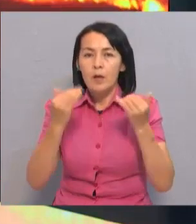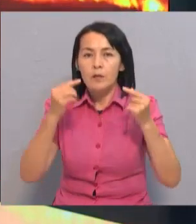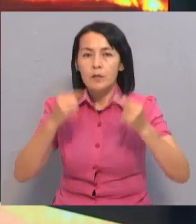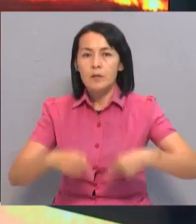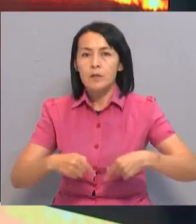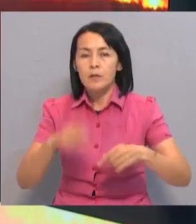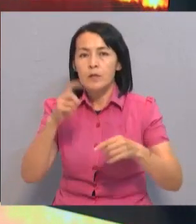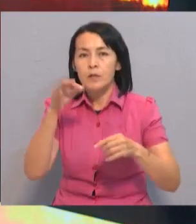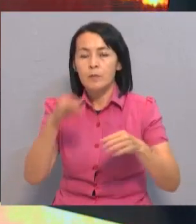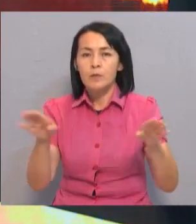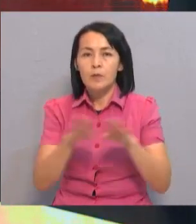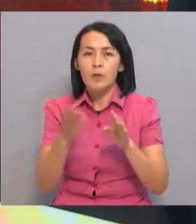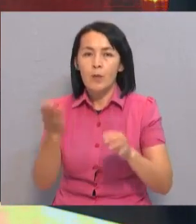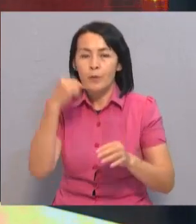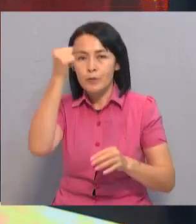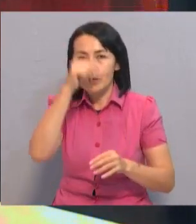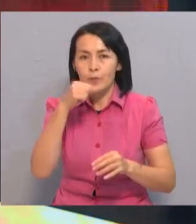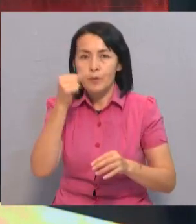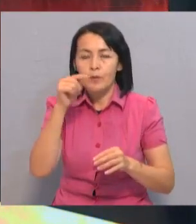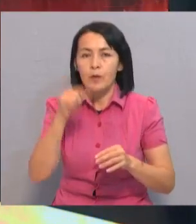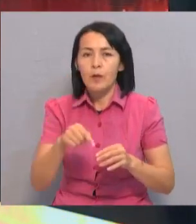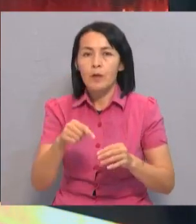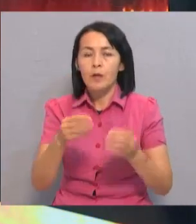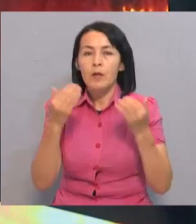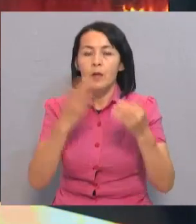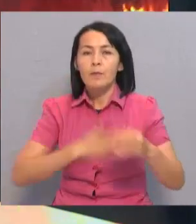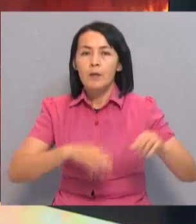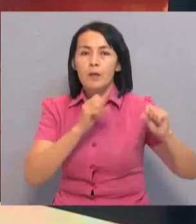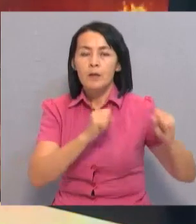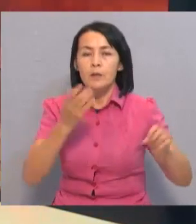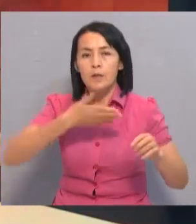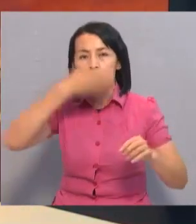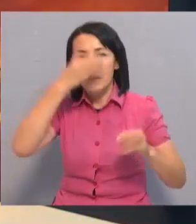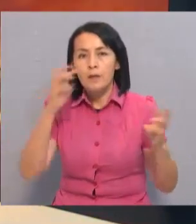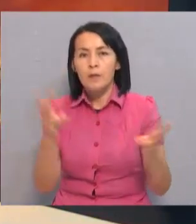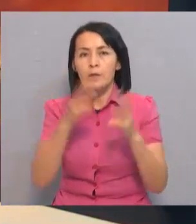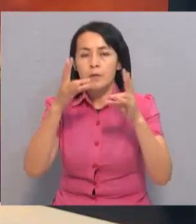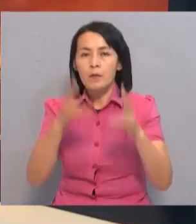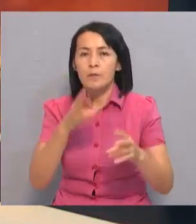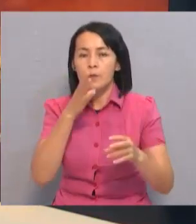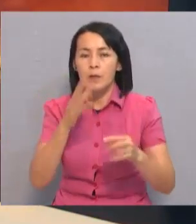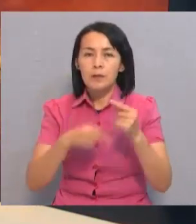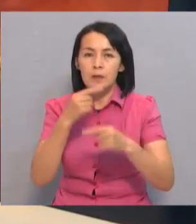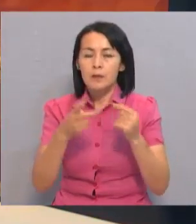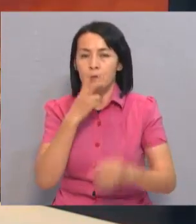на 100% по сравнению с прошлым годом. О мерах безопасности в летний пожароопасный период смотрите в